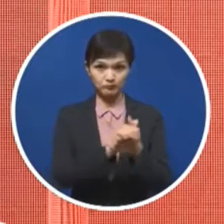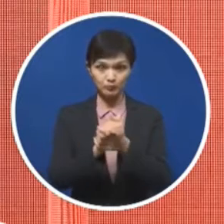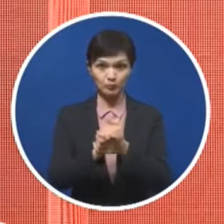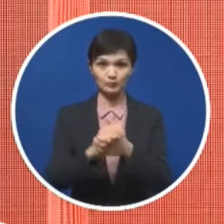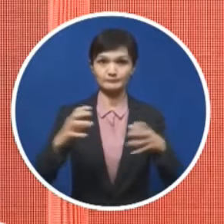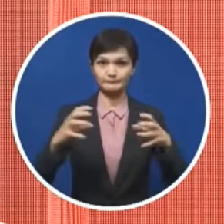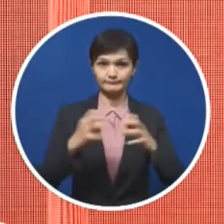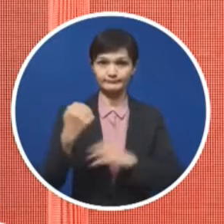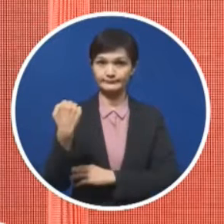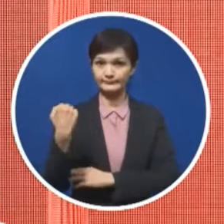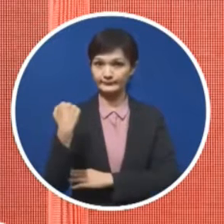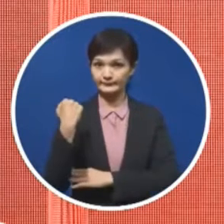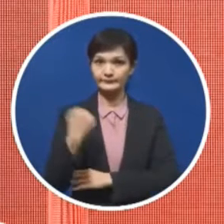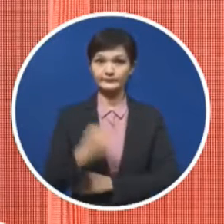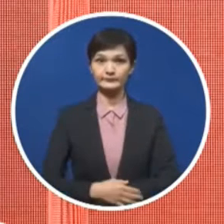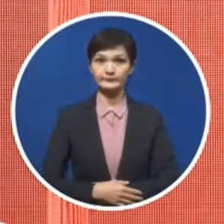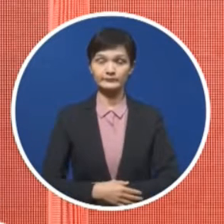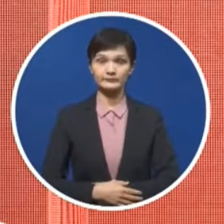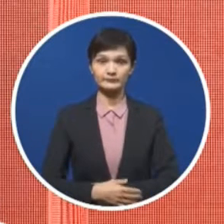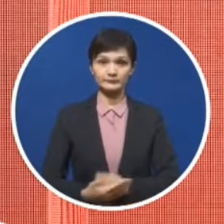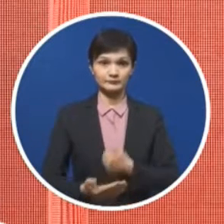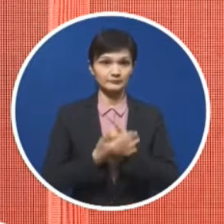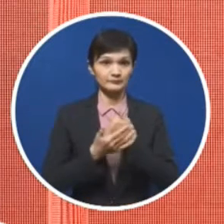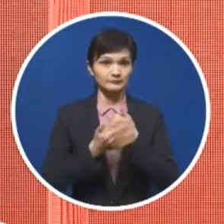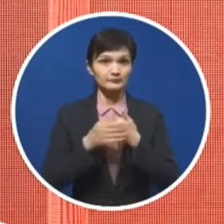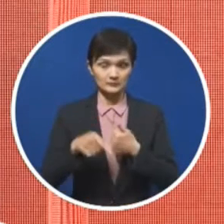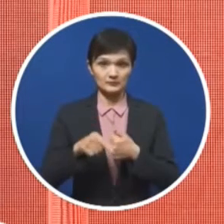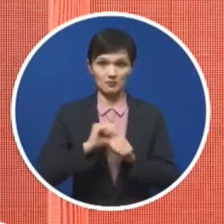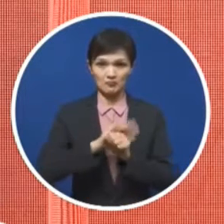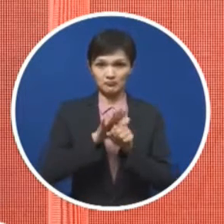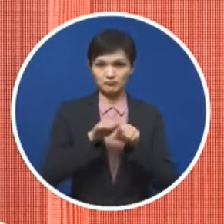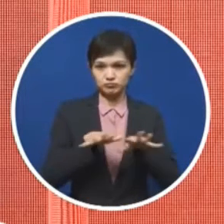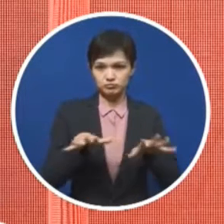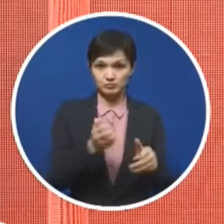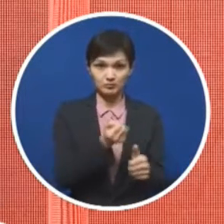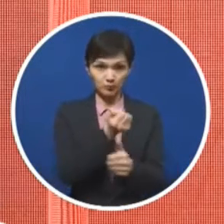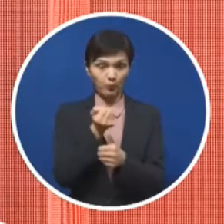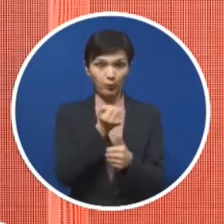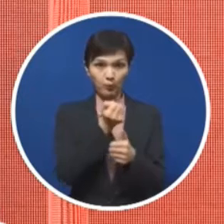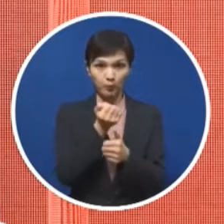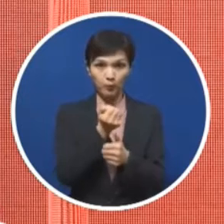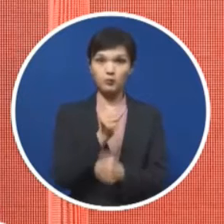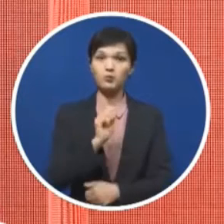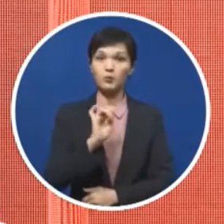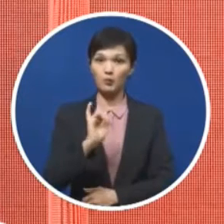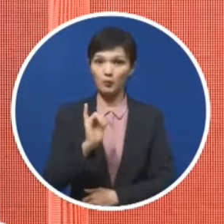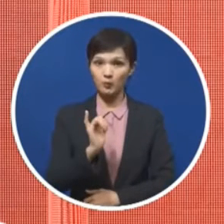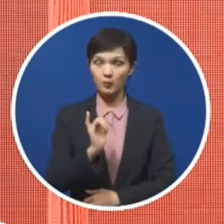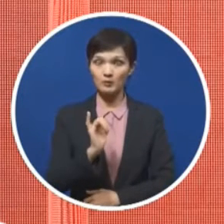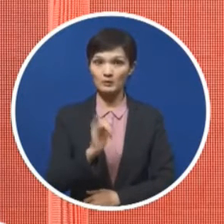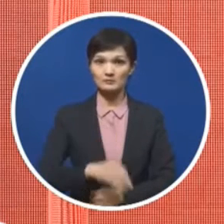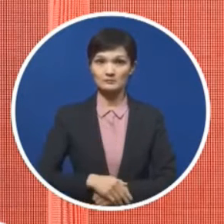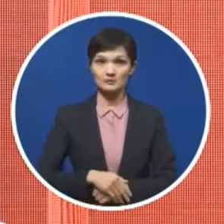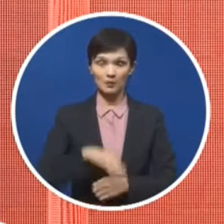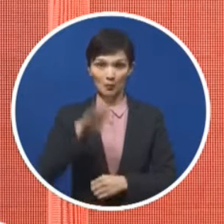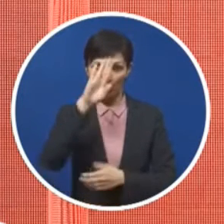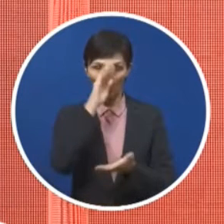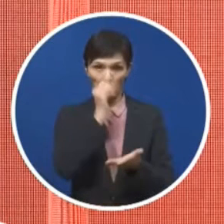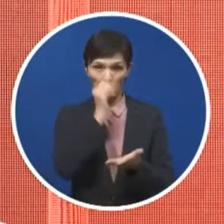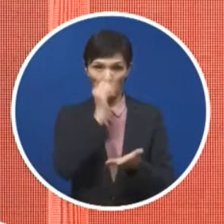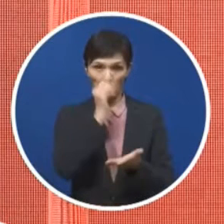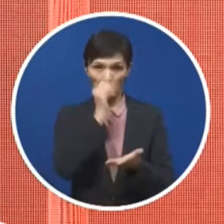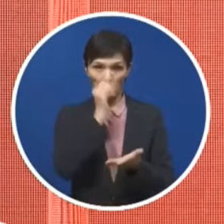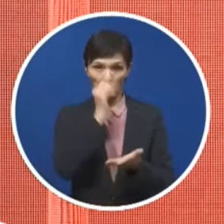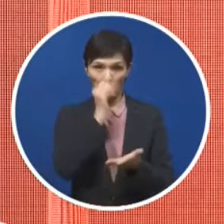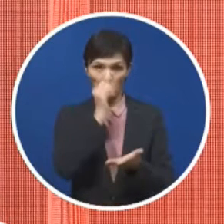让我们的疫情得到初步的控制，确诊人数没有成等比急速的扩